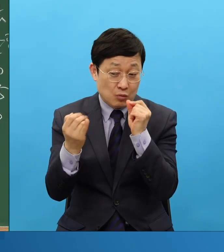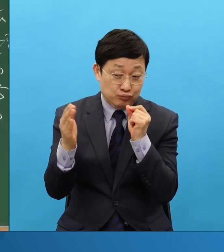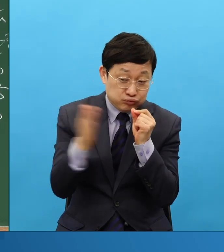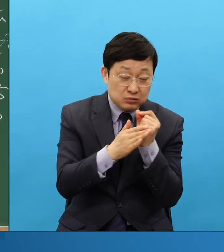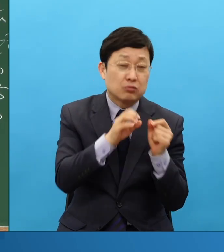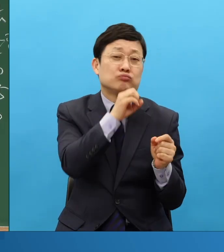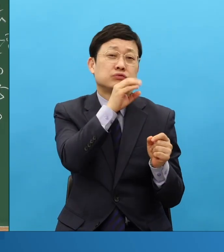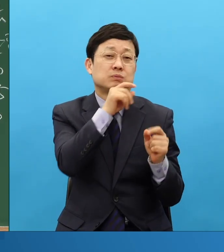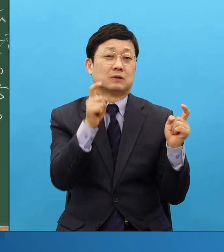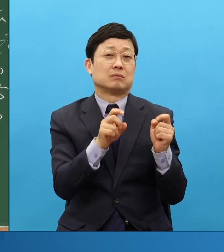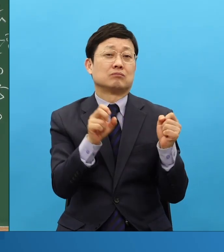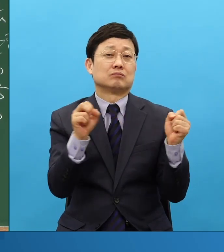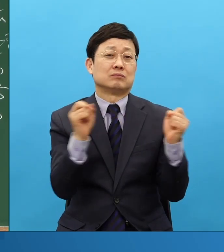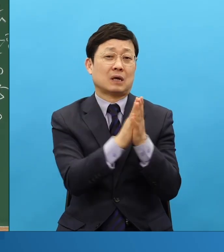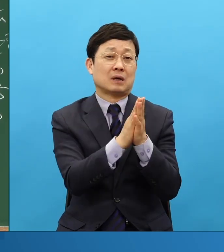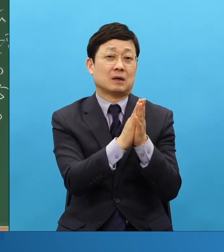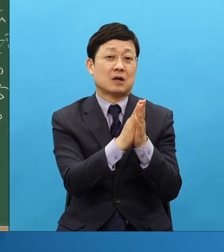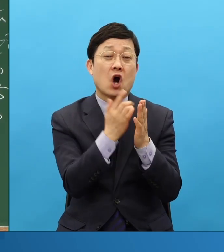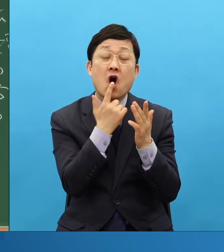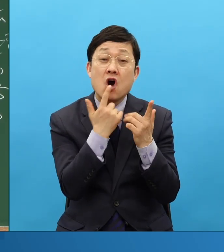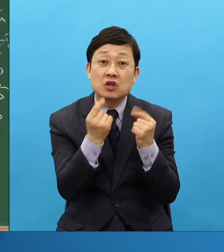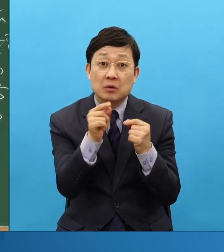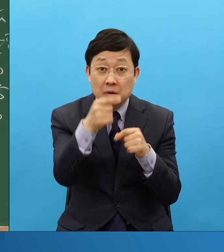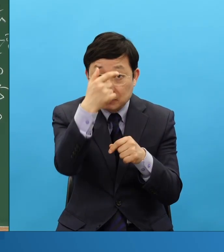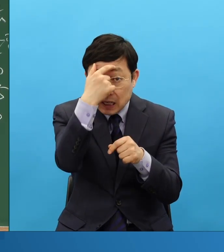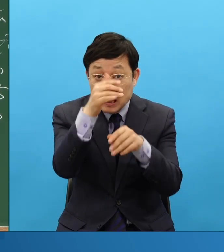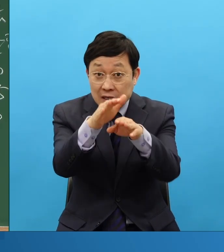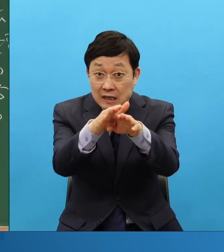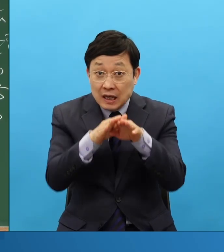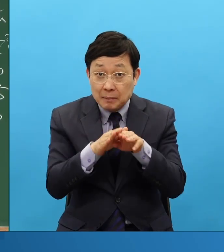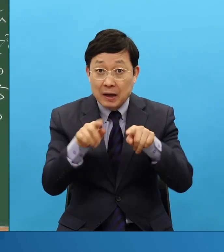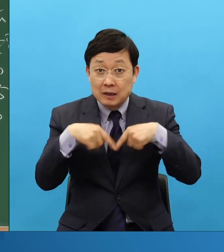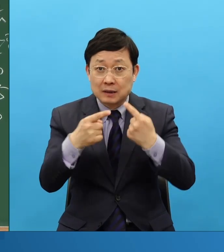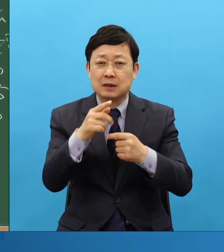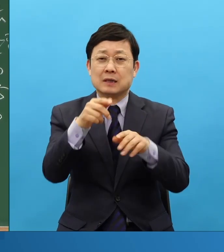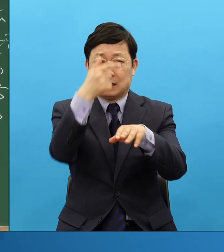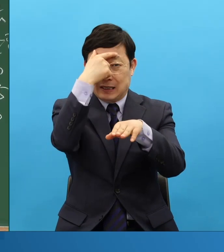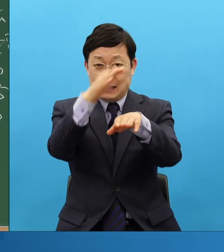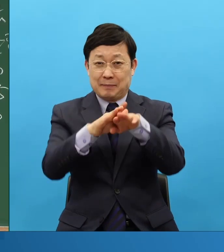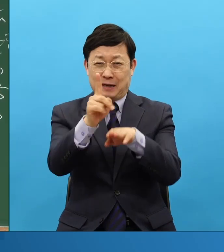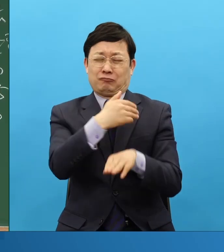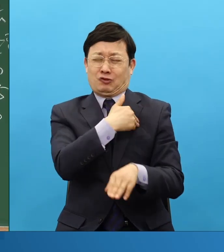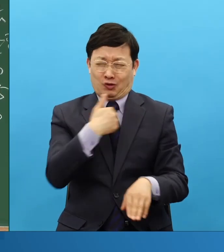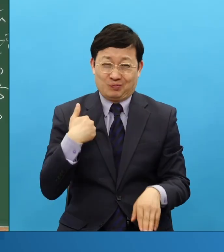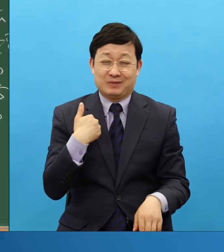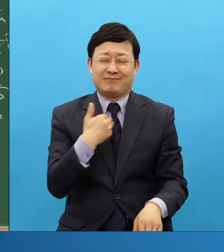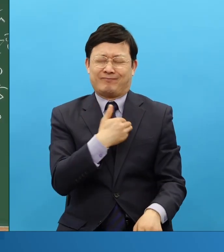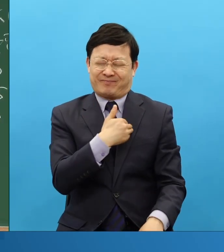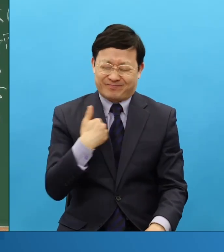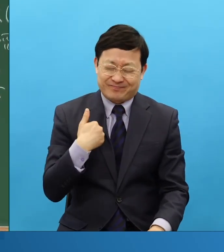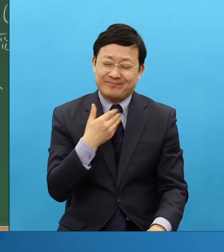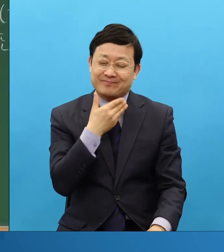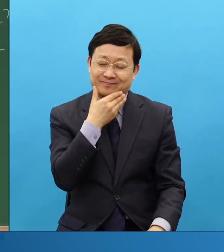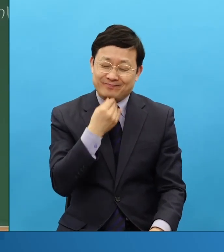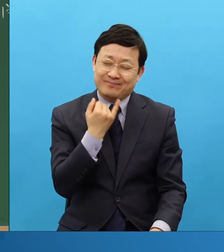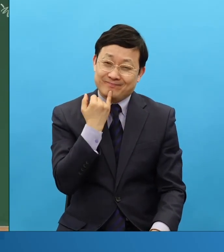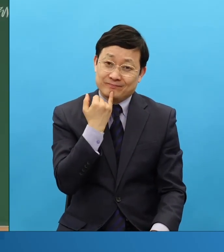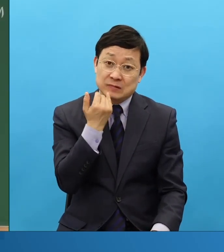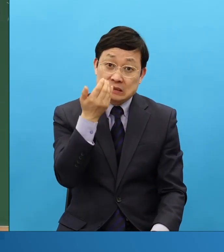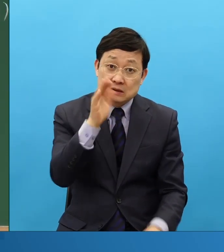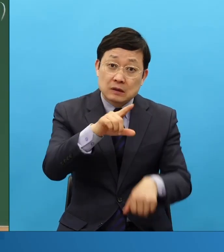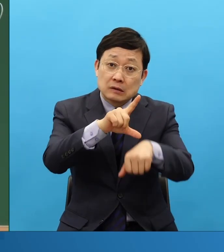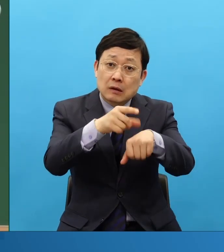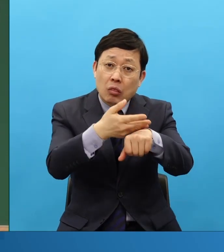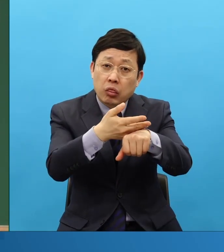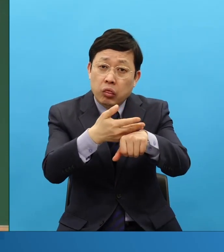end when you give worship. 문제 있어요. But why doesn't it work? Because you have a problem. There's 그 사람은 이 시간표 속에 들어갈 수 없어요. That person